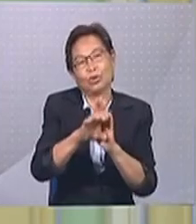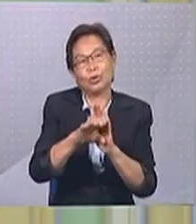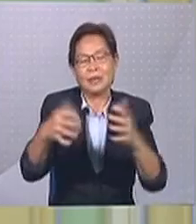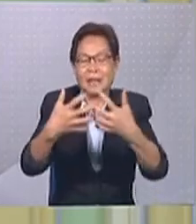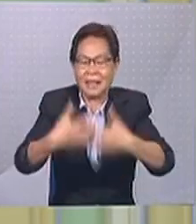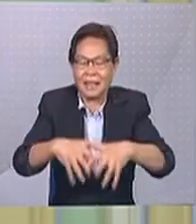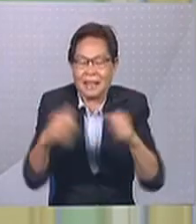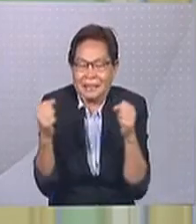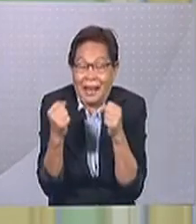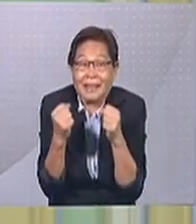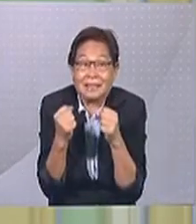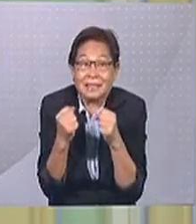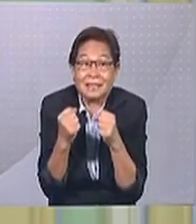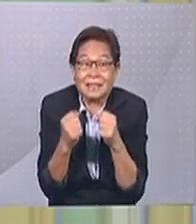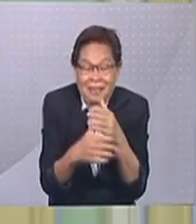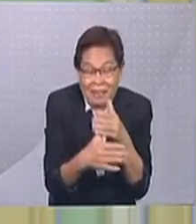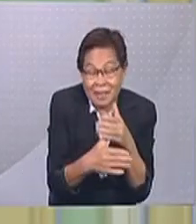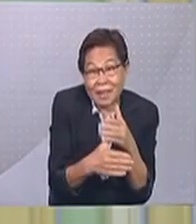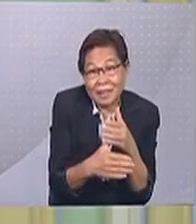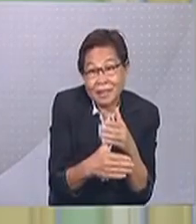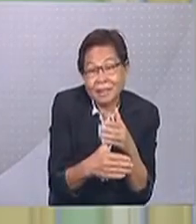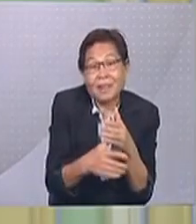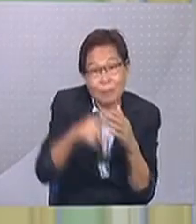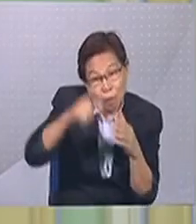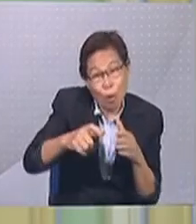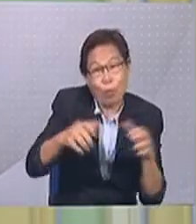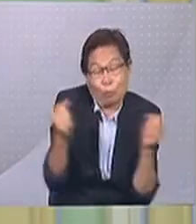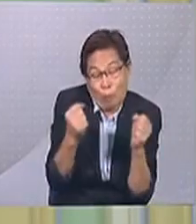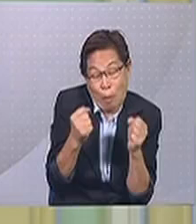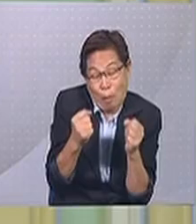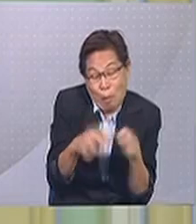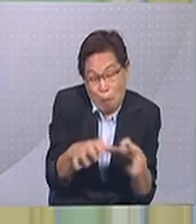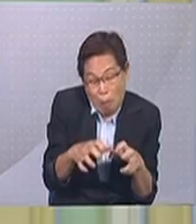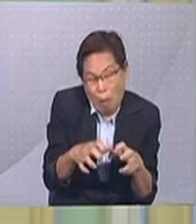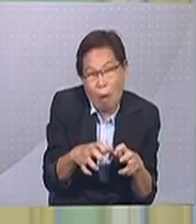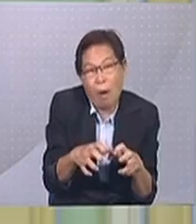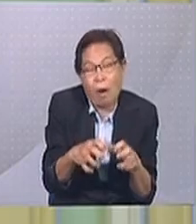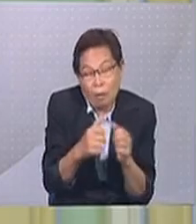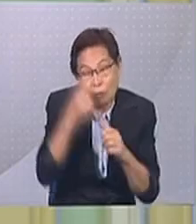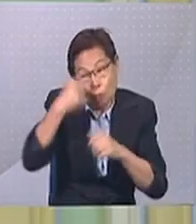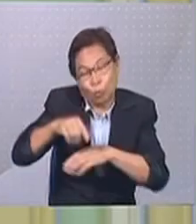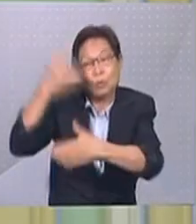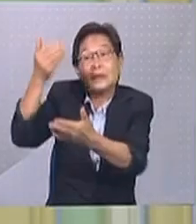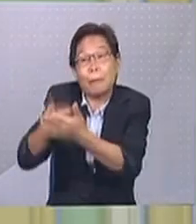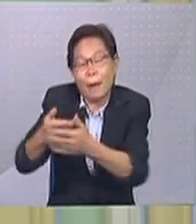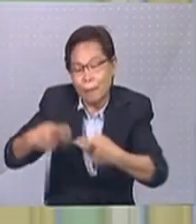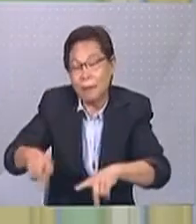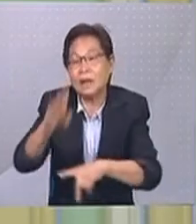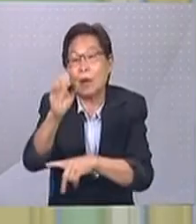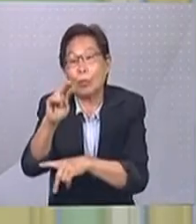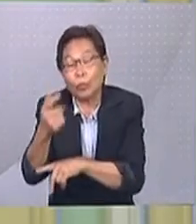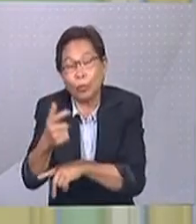Ikan mesti memerlukan air batu untuk dibawa daripada jeti sampai ke pasar borong dan sebagainya.